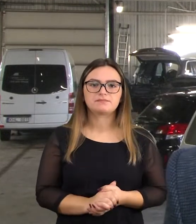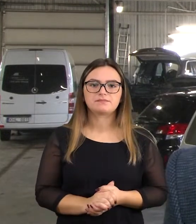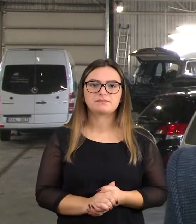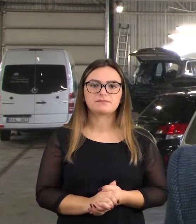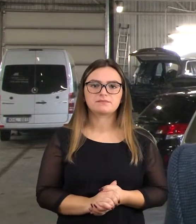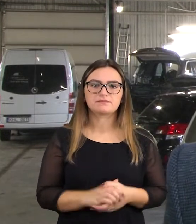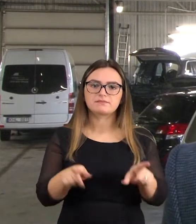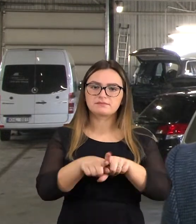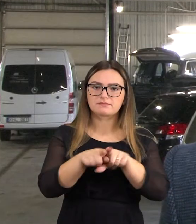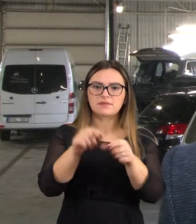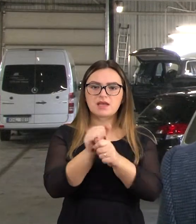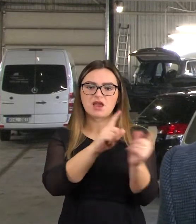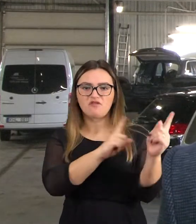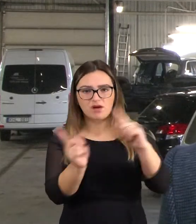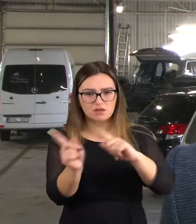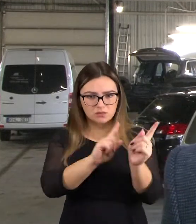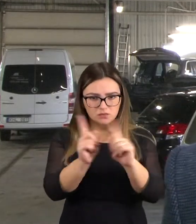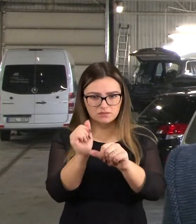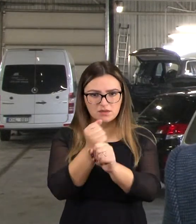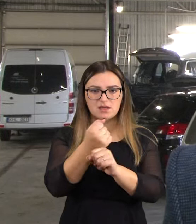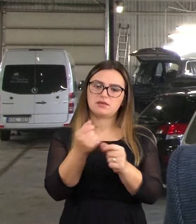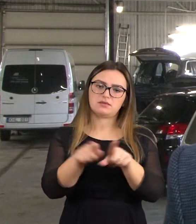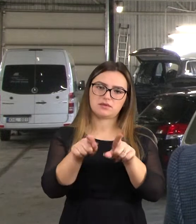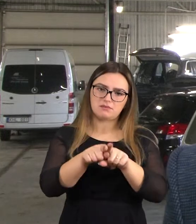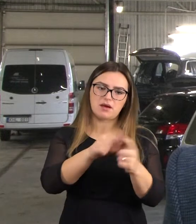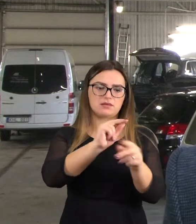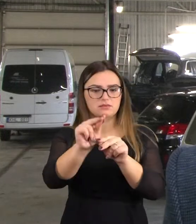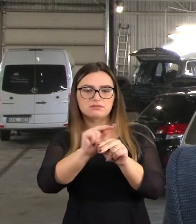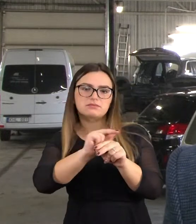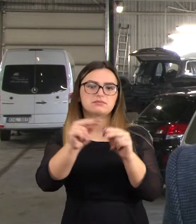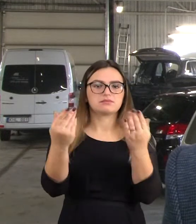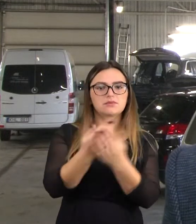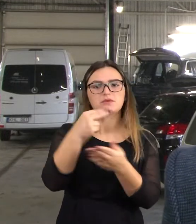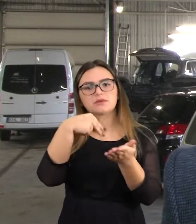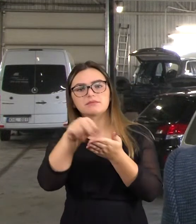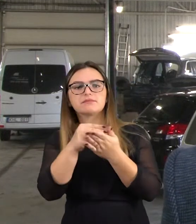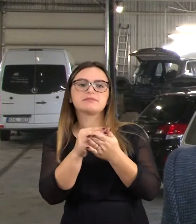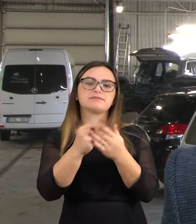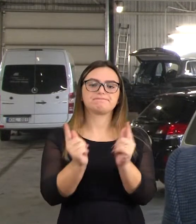blokai trūkti. Pasitikrinti valytuvus, kad nebūtų problema, kai